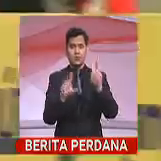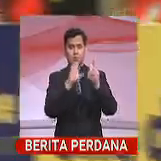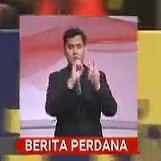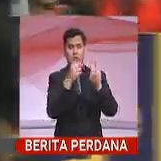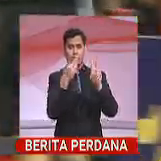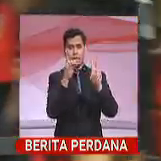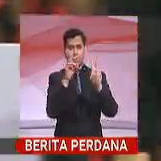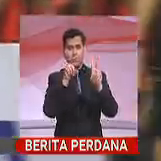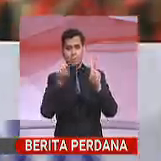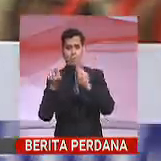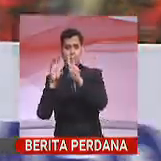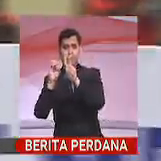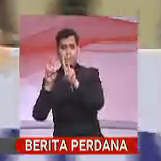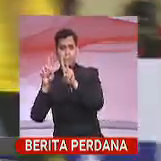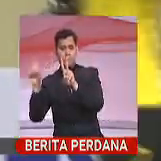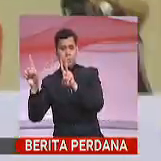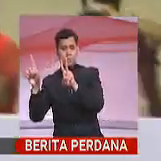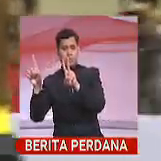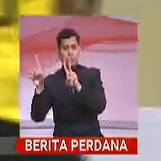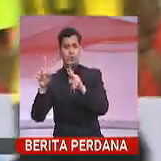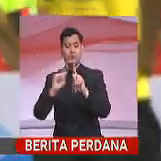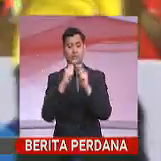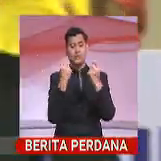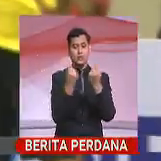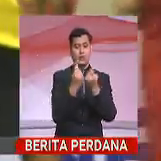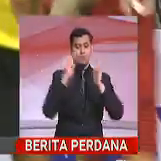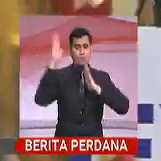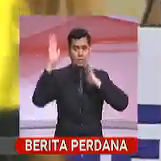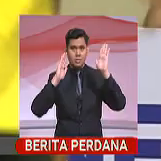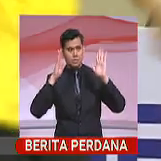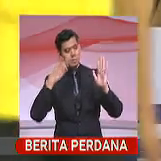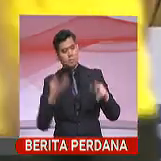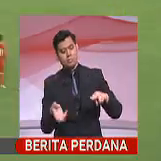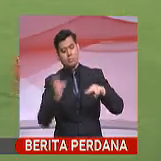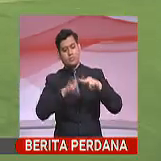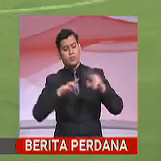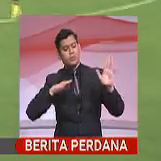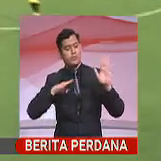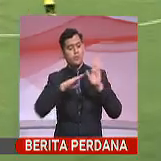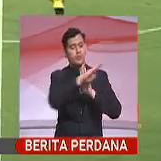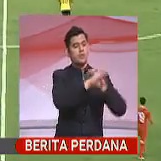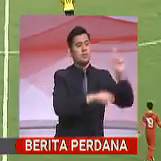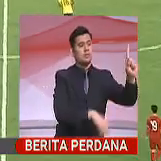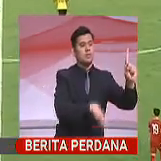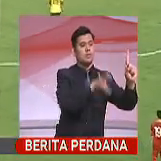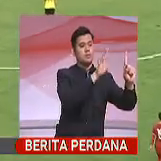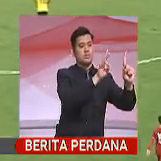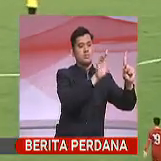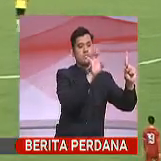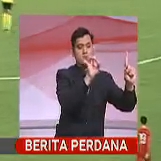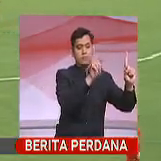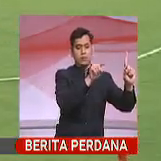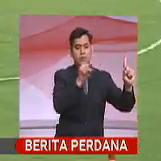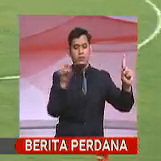hingga 2021, ranking Harimau Malaya terus meningkat mendadak, iaitu dari 178